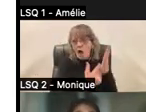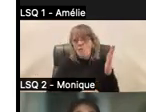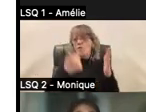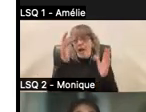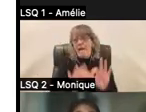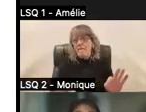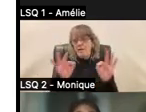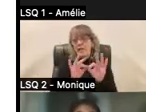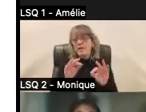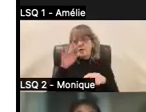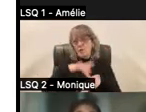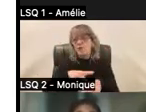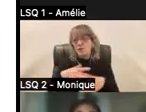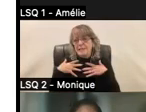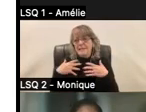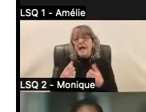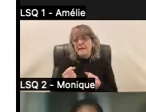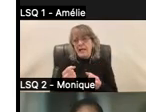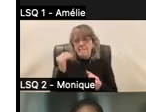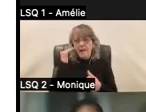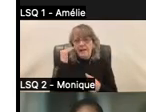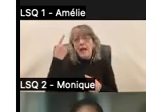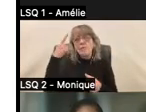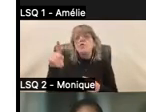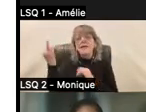importants affectant la santé mentale des immigrants et des réfugiés.